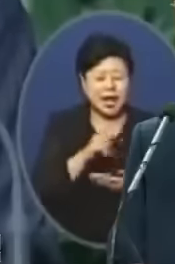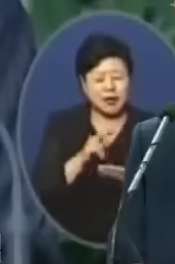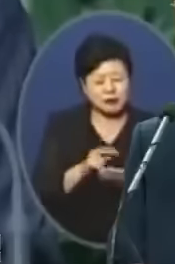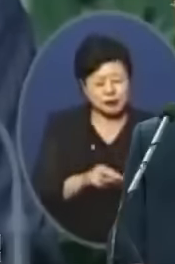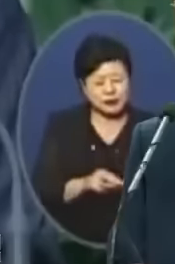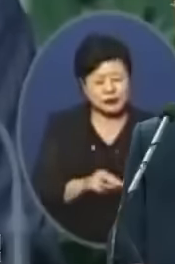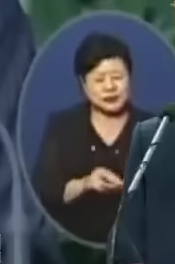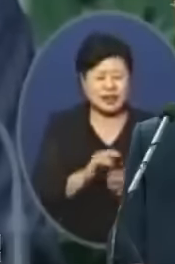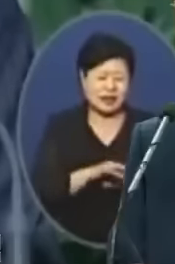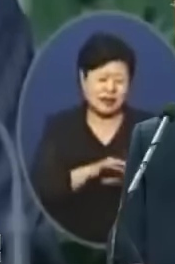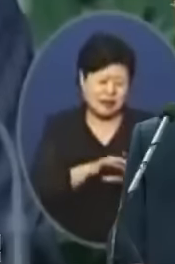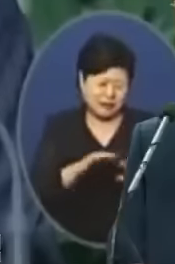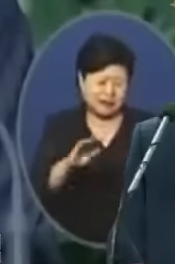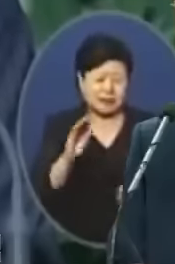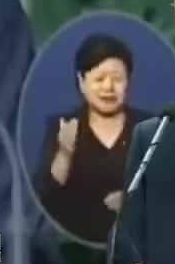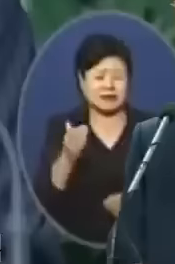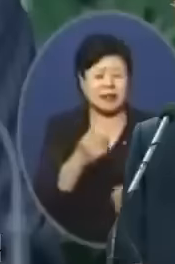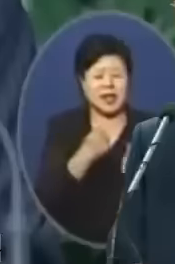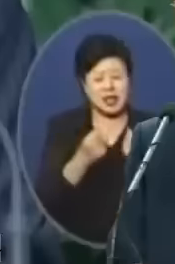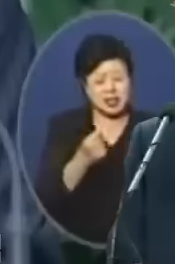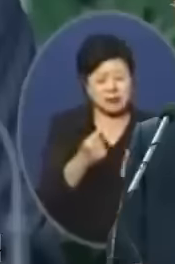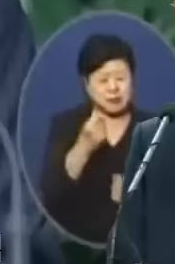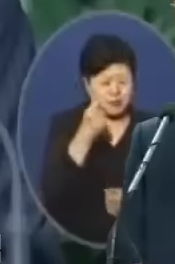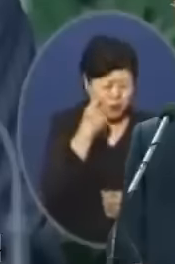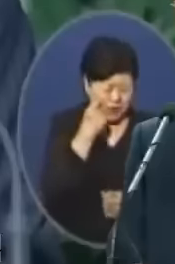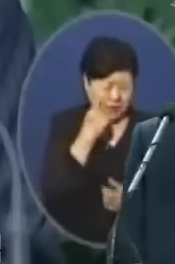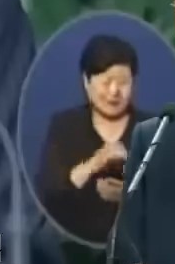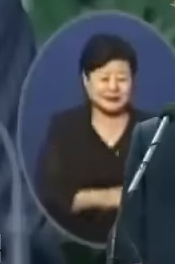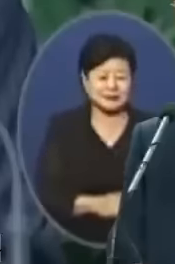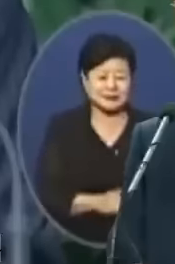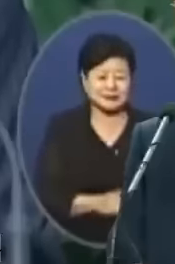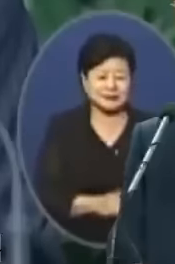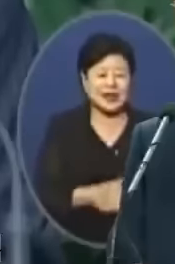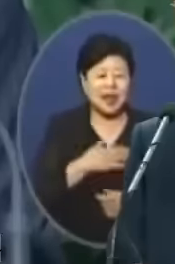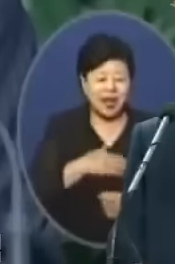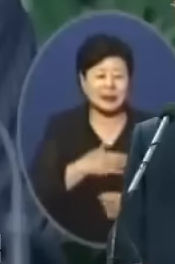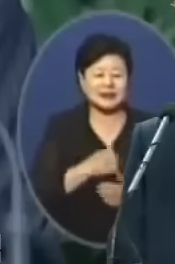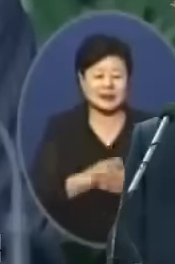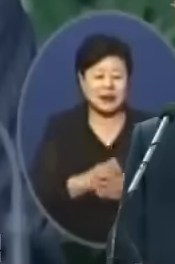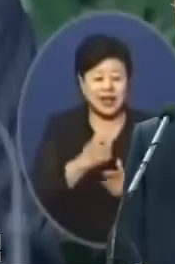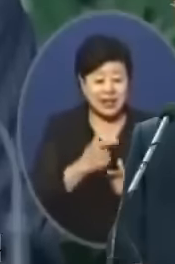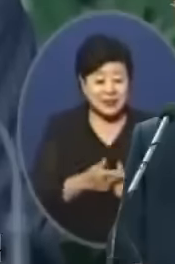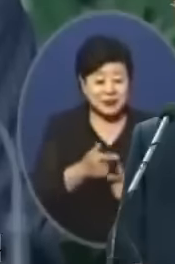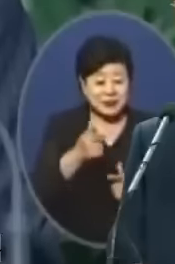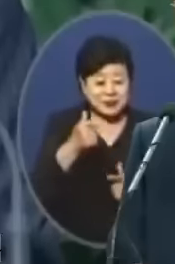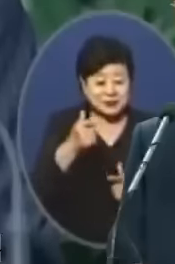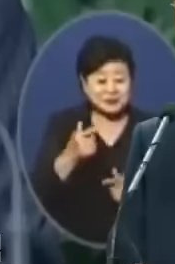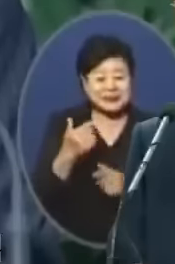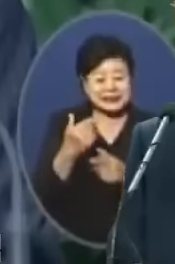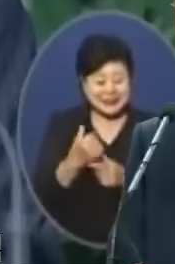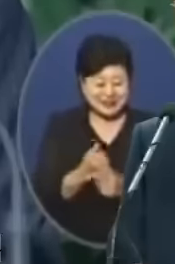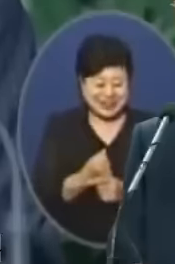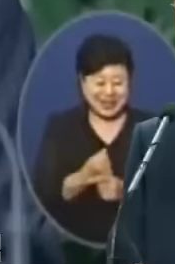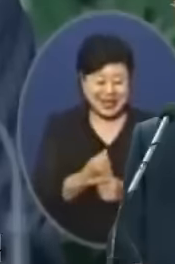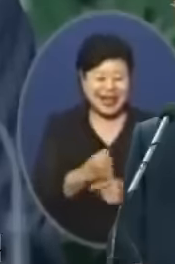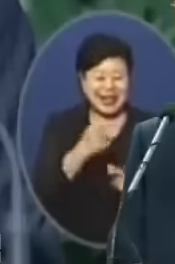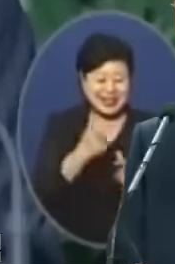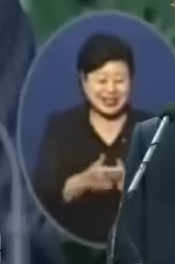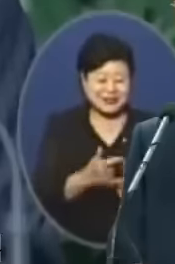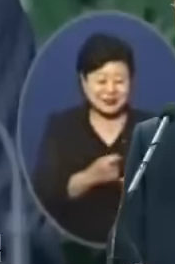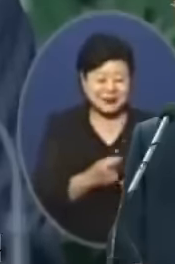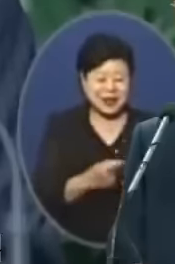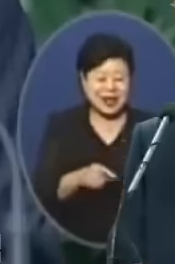문제를 해결해야 되는데 내 힘으로는 할 수가 없는 것을 알기 때문에 예수님에 의지합니다. 예수님